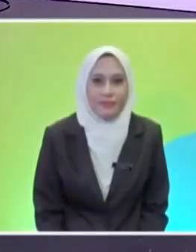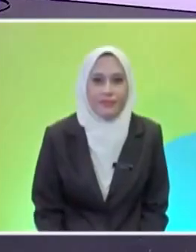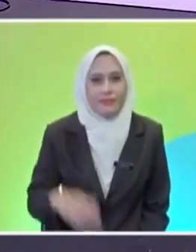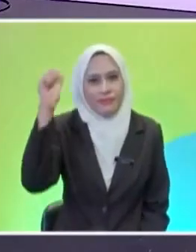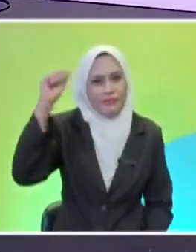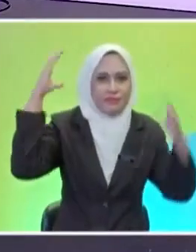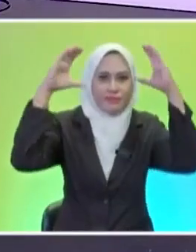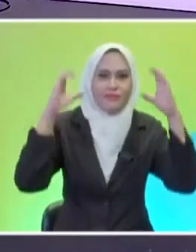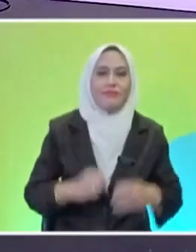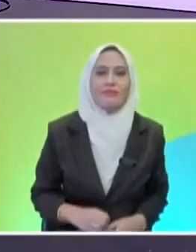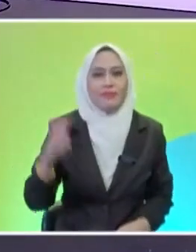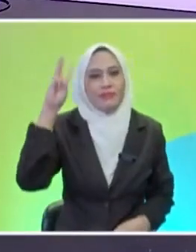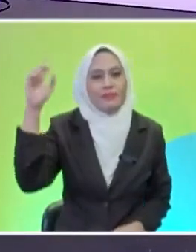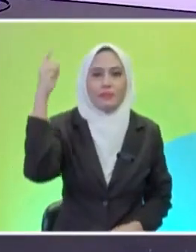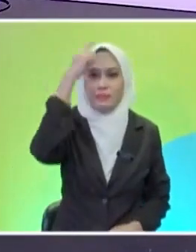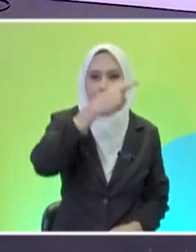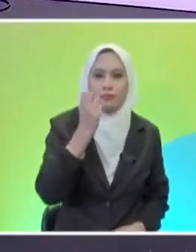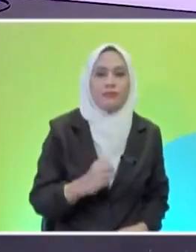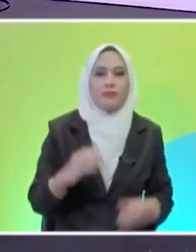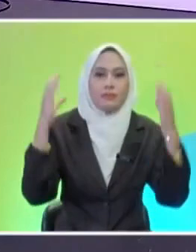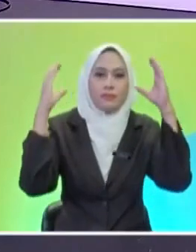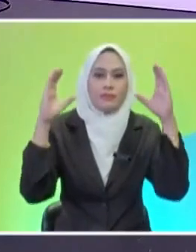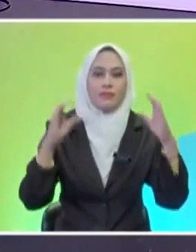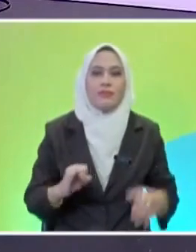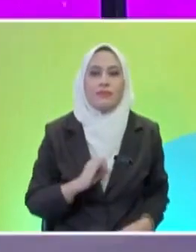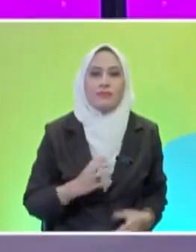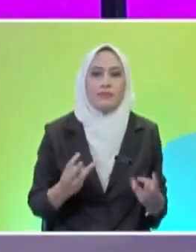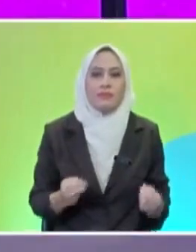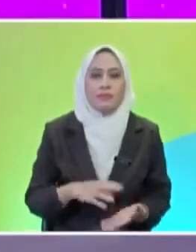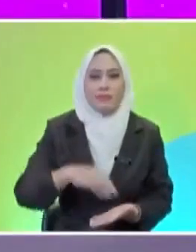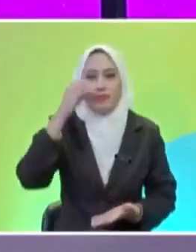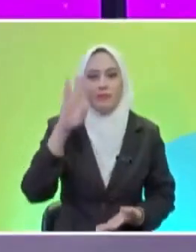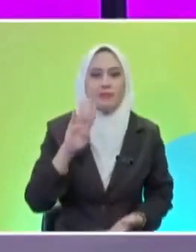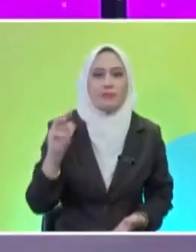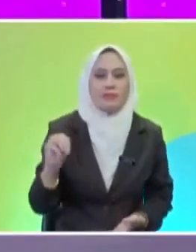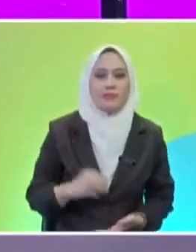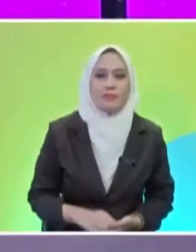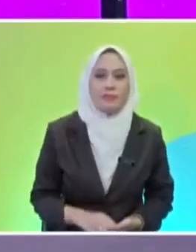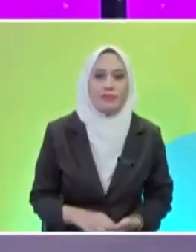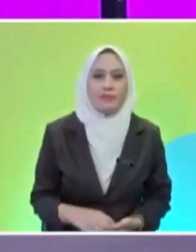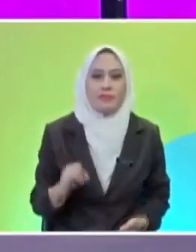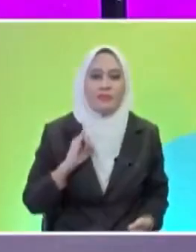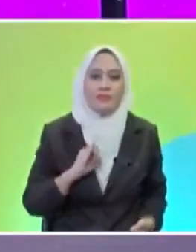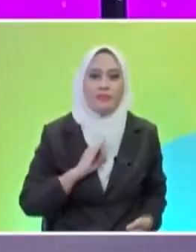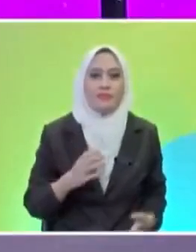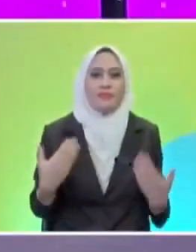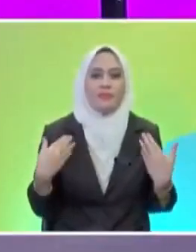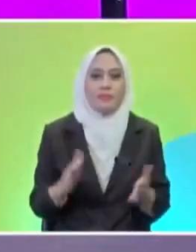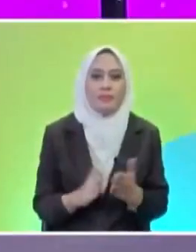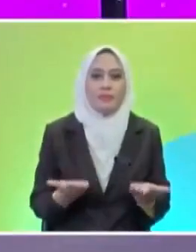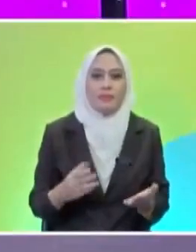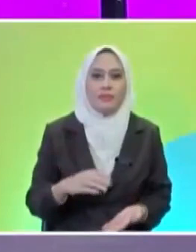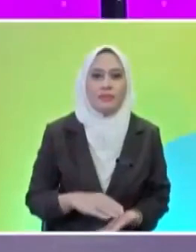Assalamualaikum cikgu. Waalaikumsalam Ali. Cikgu, saya dah tak sabar-sabar ni. Kita nak belajar bahasa Melayu. Baik, saya dah bawa buku bahasa Melayu saya. Bahasa